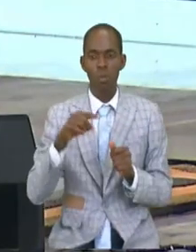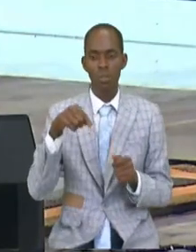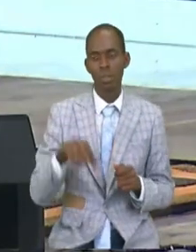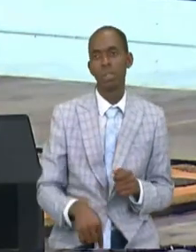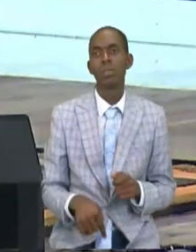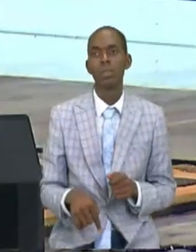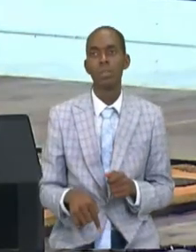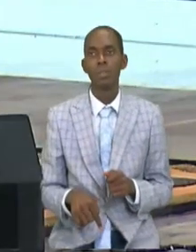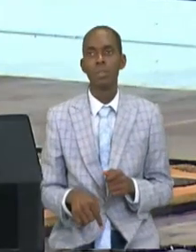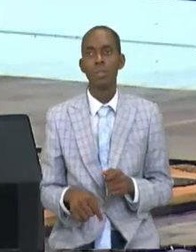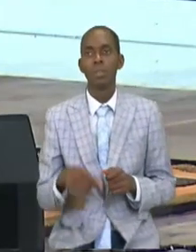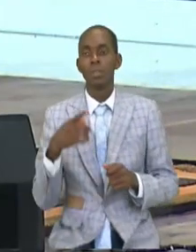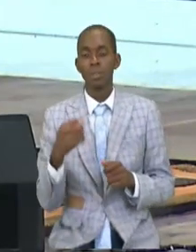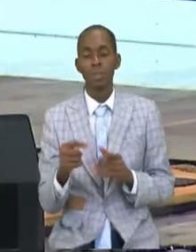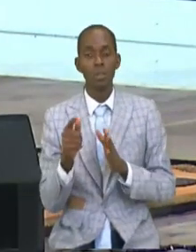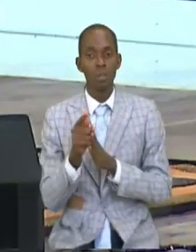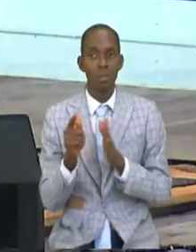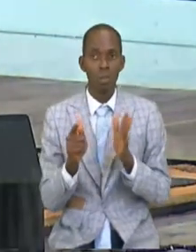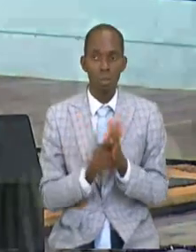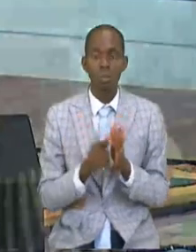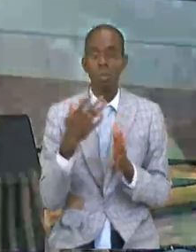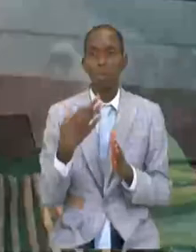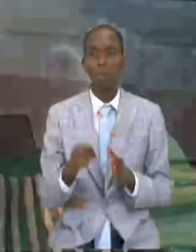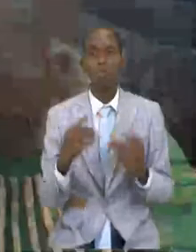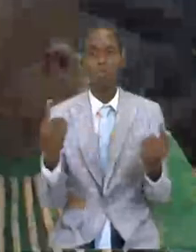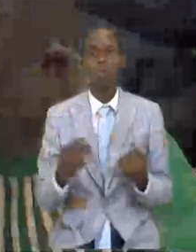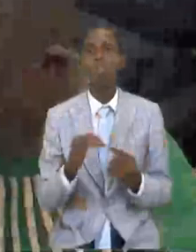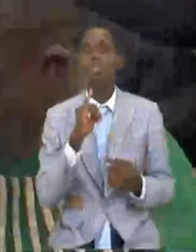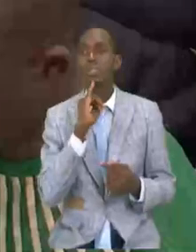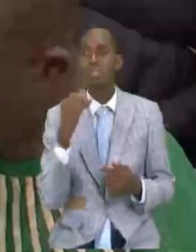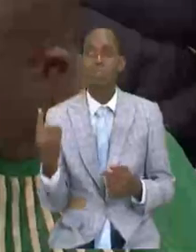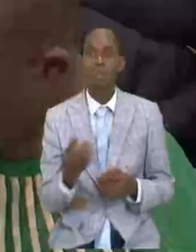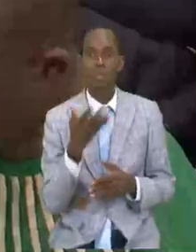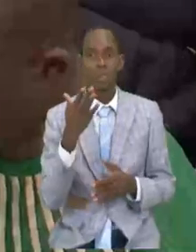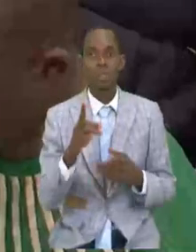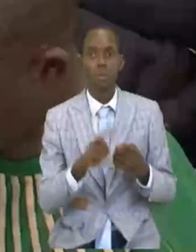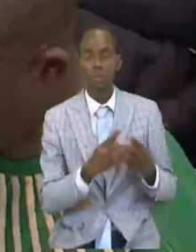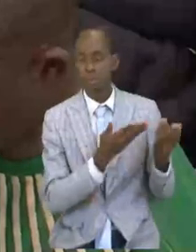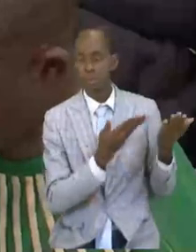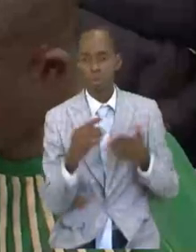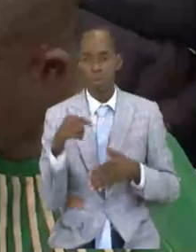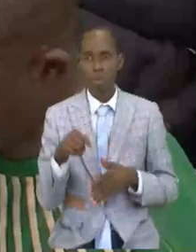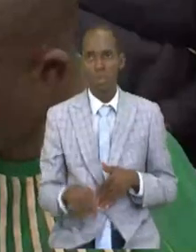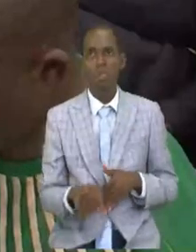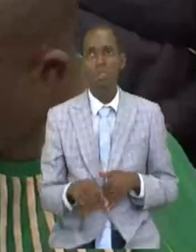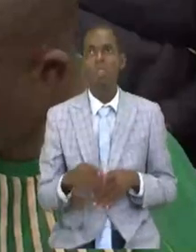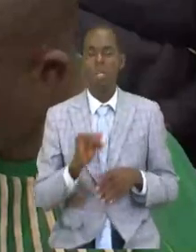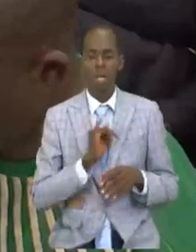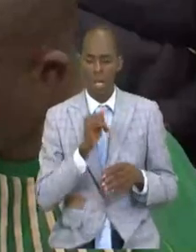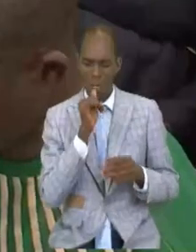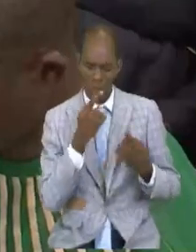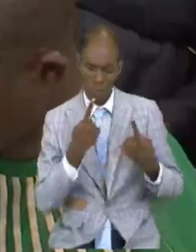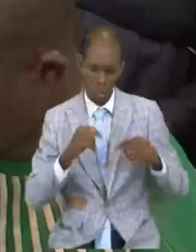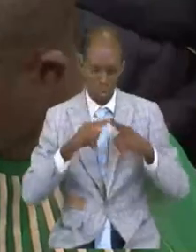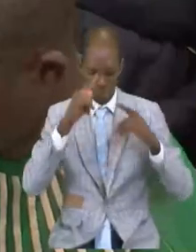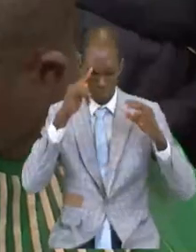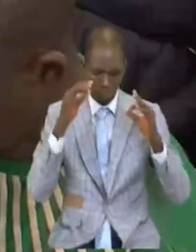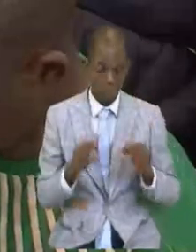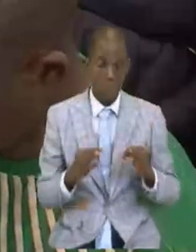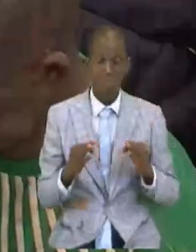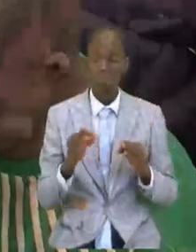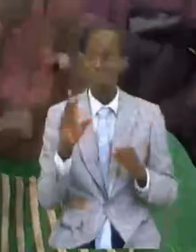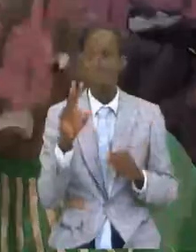qui tire tout le monde vers le bas. La loi du péché, quelle que soit la résolution, cela va te tirer vers le